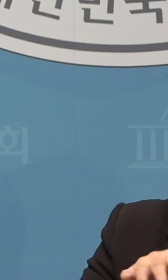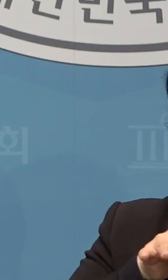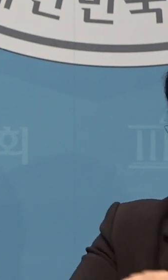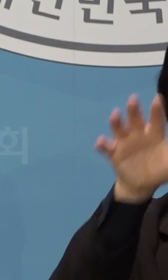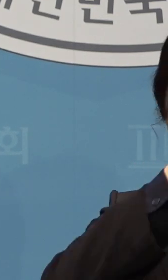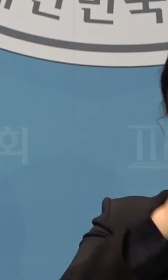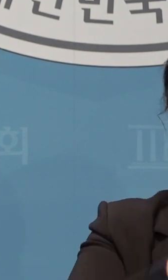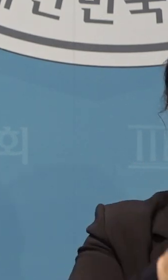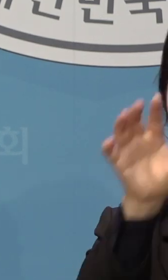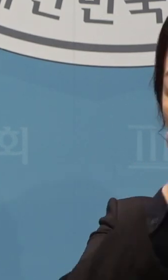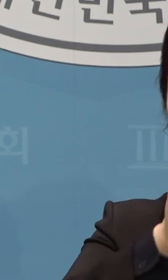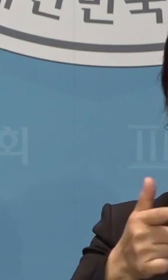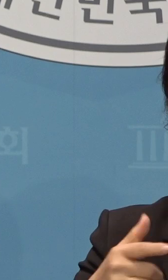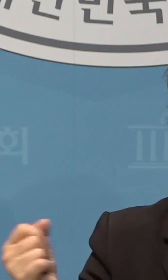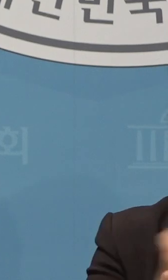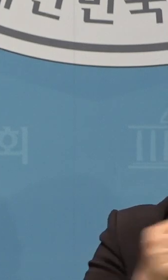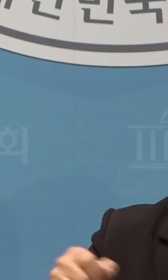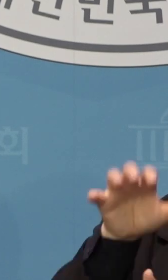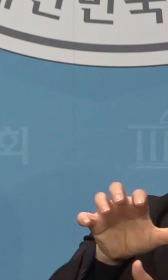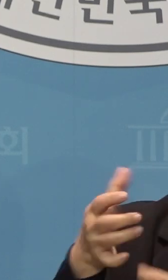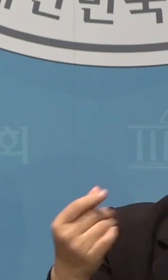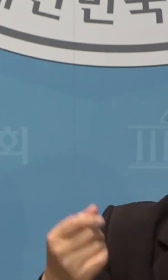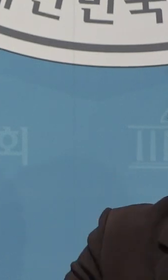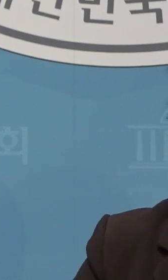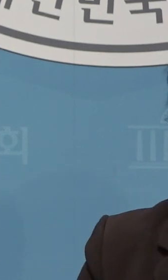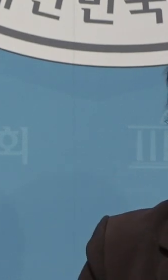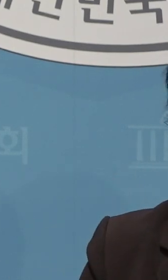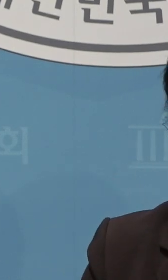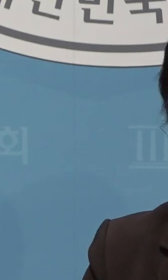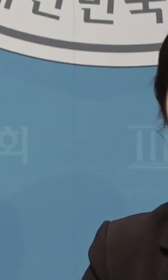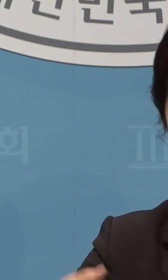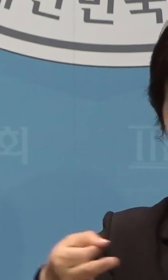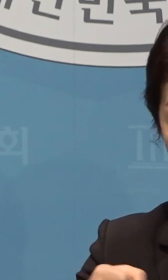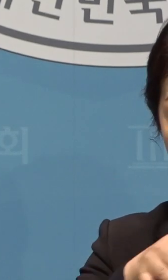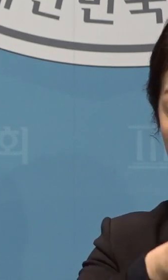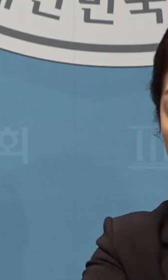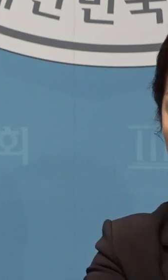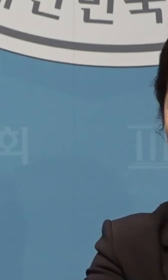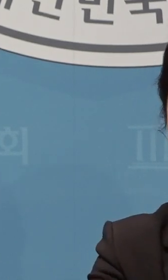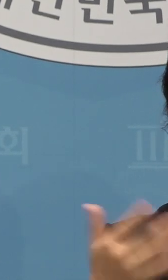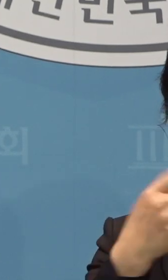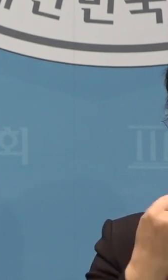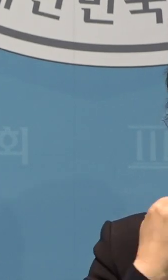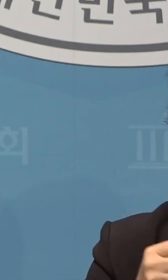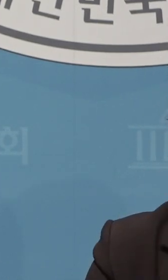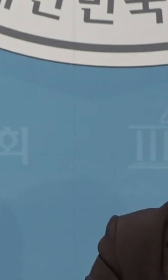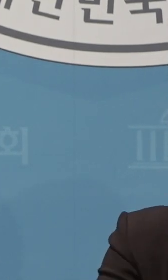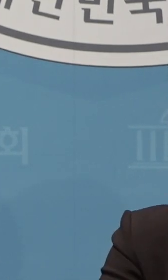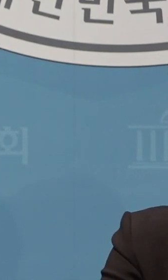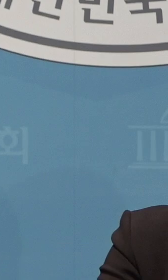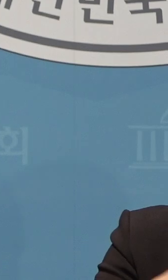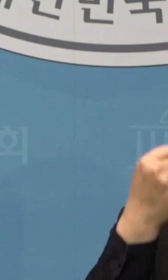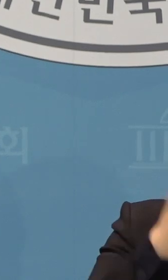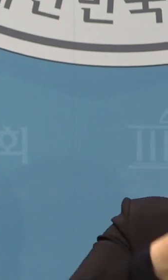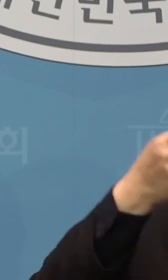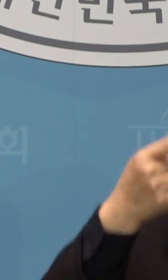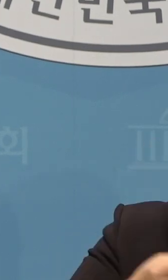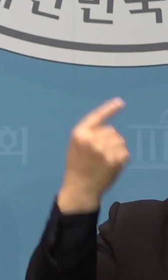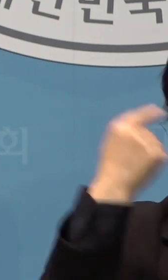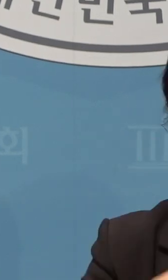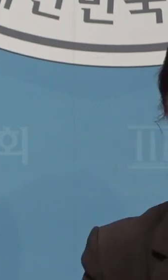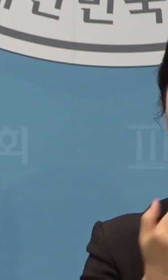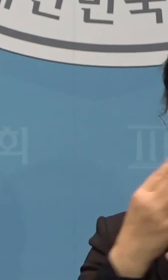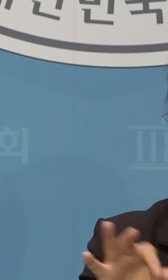아니라 학대입니다. 추운 날씨에 보여주기식 극기 훈련으로 부상이라도 당하면 선수들이 4년간 흘린